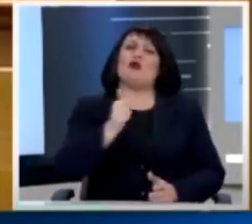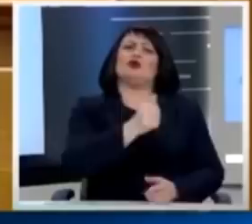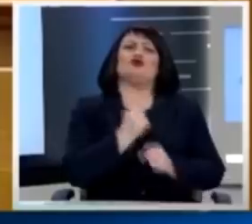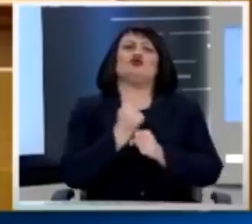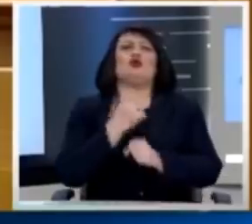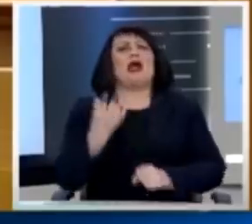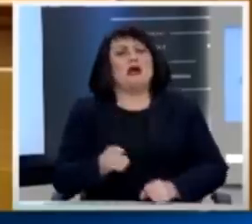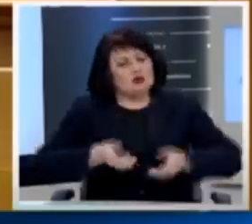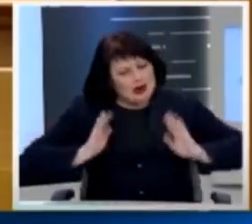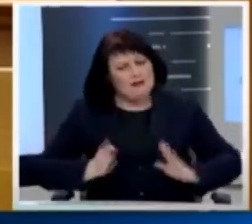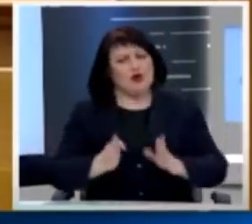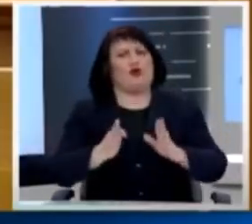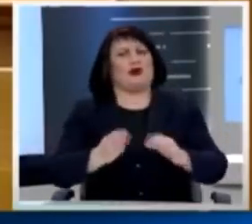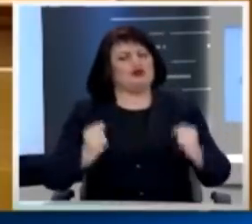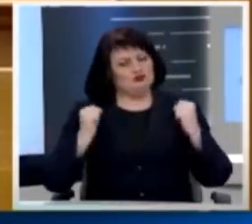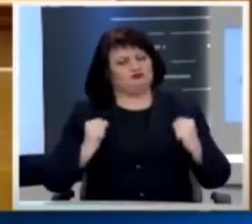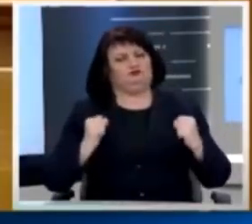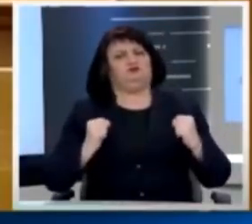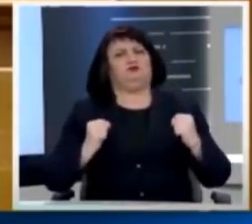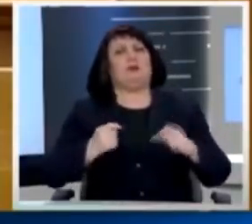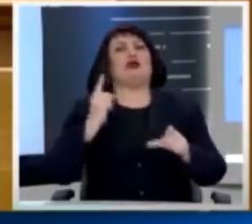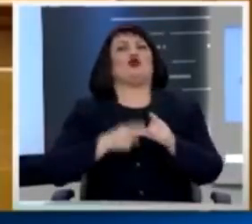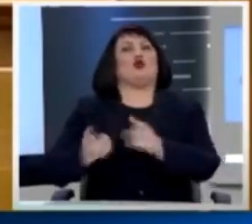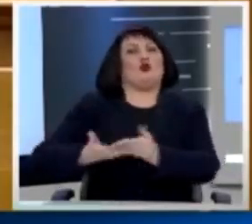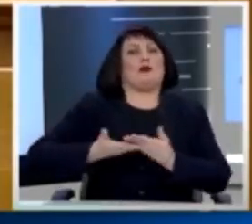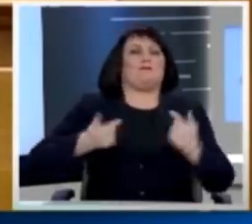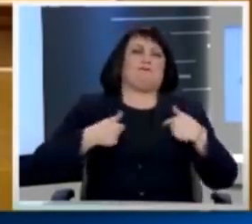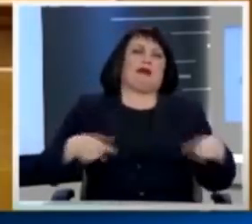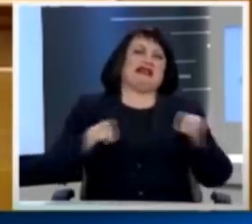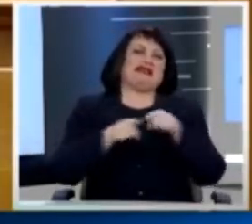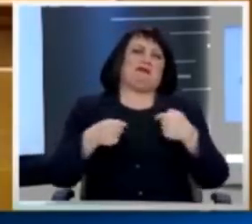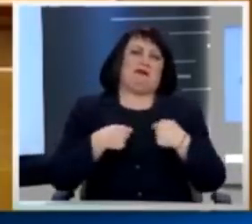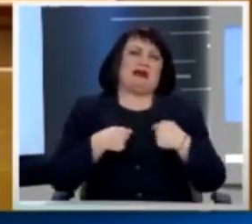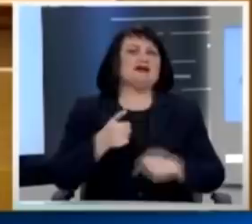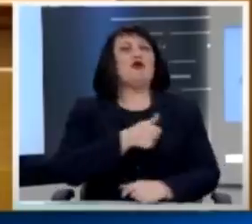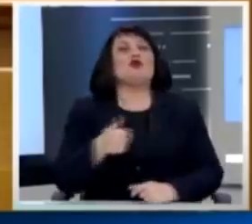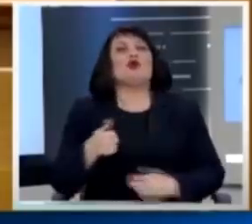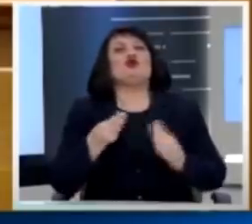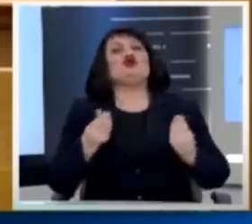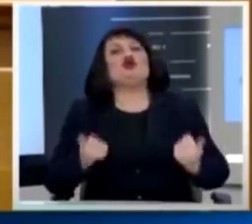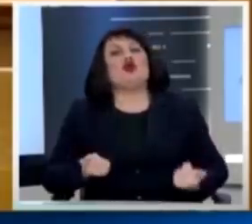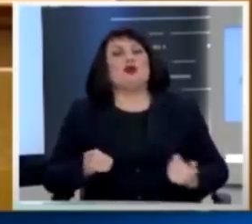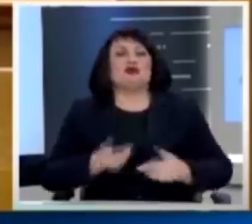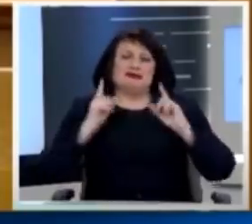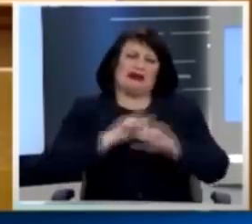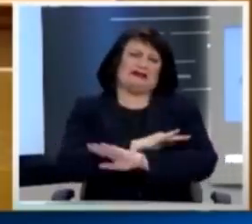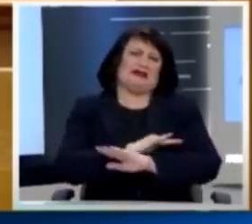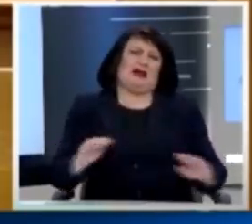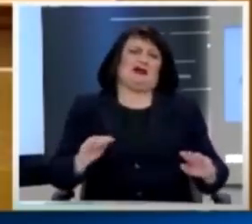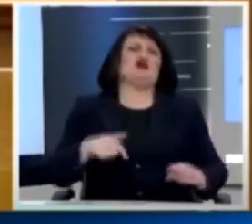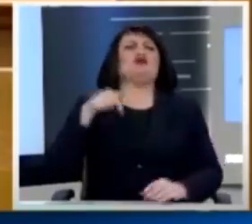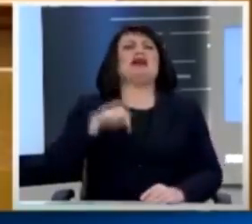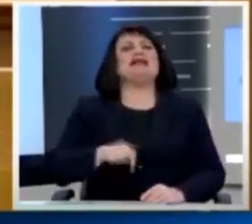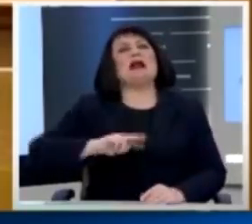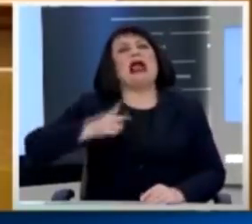αυτοαπασχολούμενους να βαδίσουν αγωνιστικά με το Κομμουνιστικό Κόμμα Ελλάδας. Όχι μόνο για να βάλουμε φράγμα στη